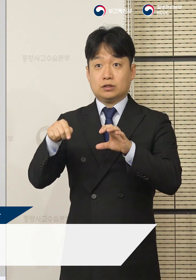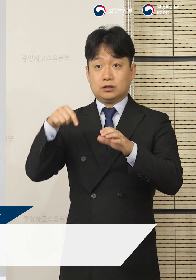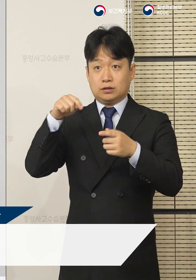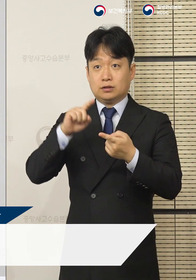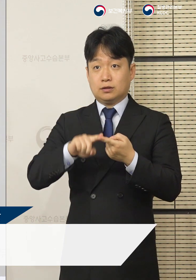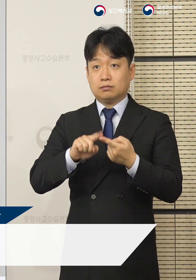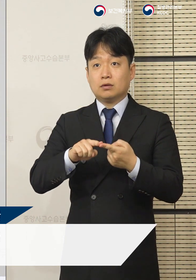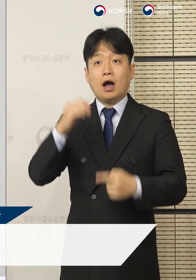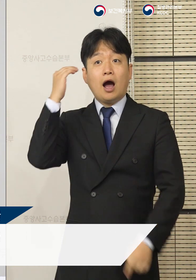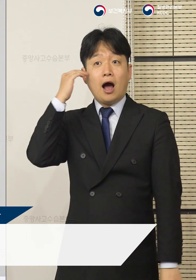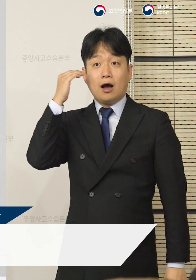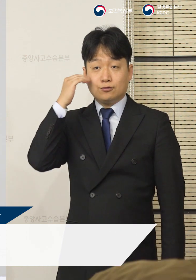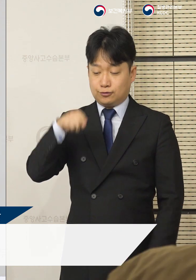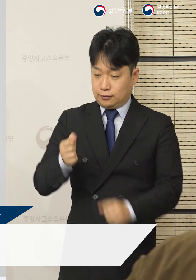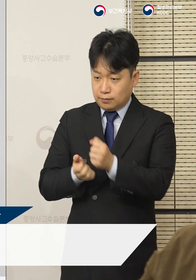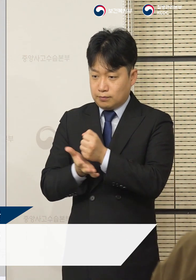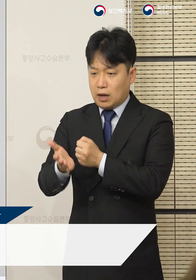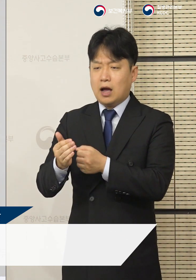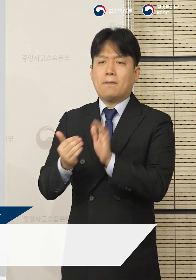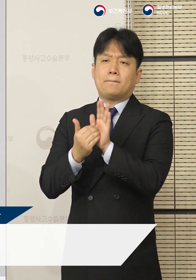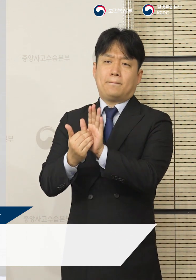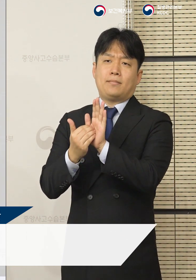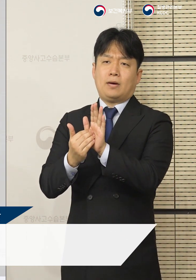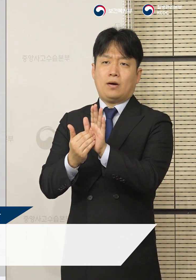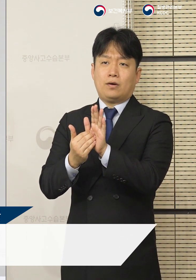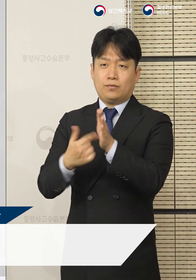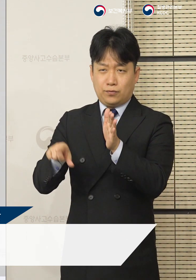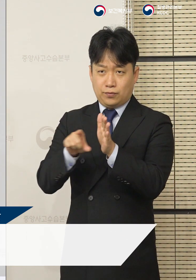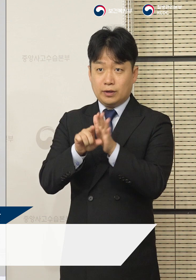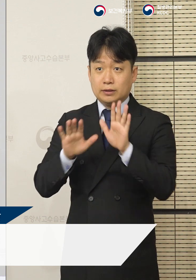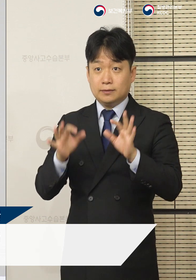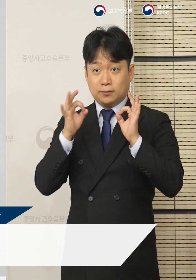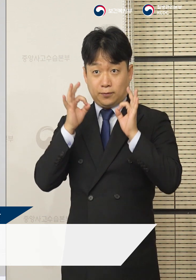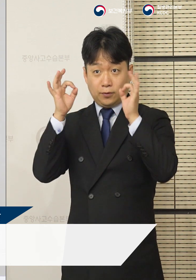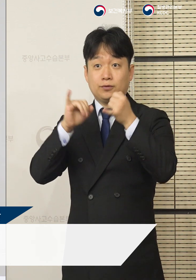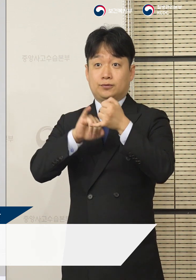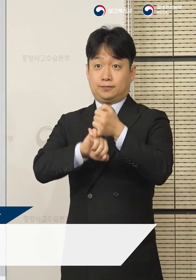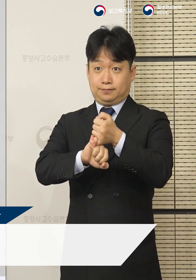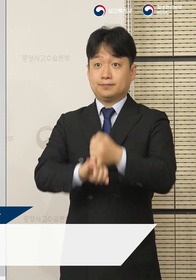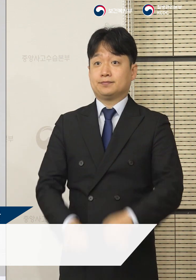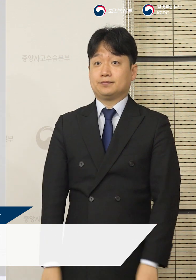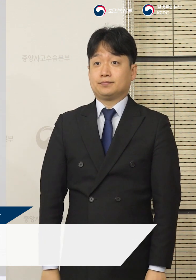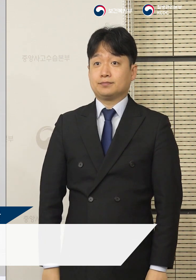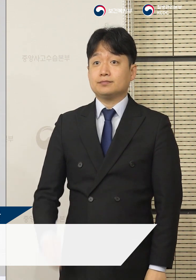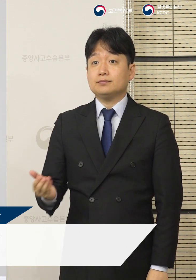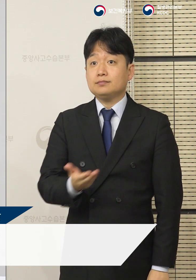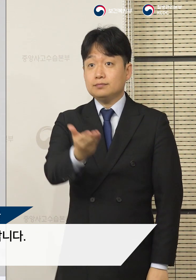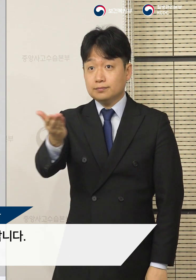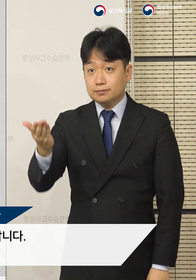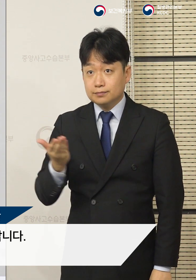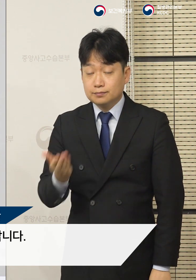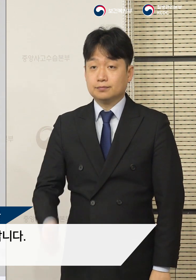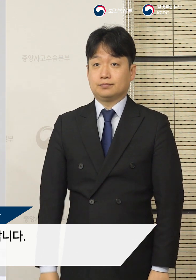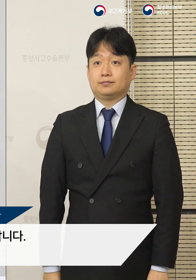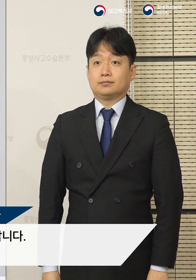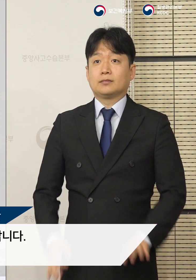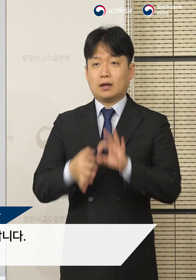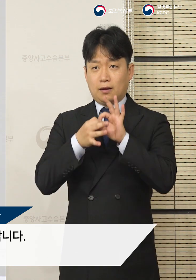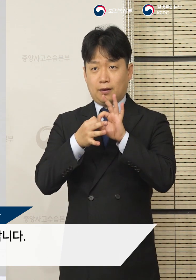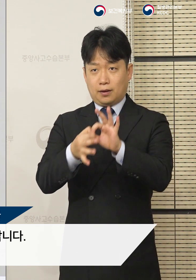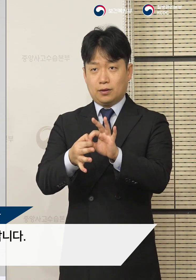국내 유입과 지역사회로의 확산을 막기 위하여 모든 노력을 다하고 있습니다. 국민